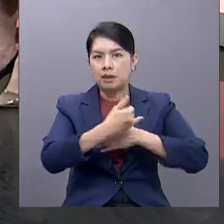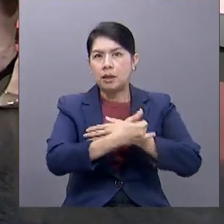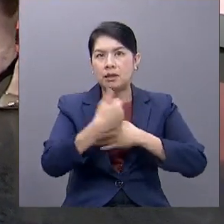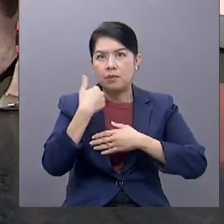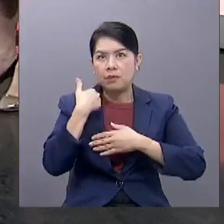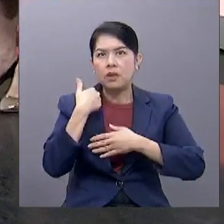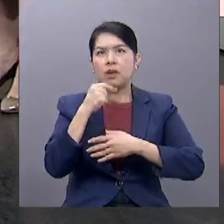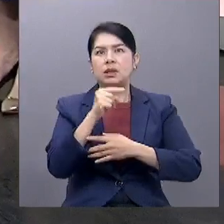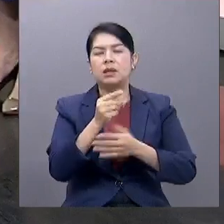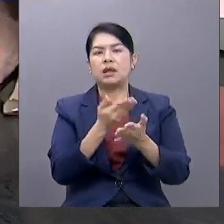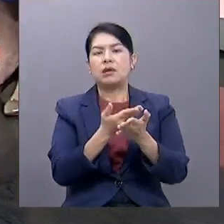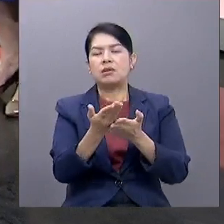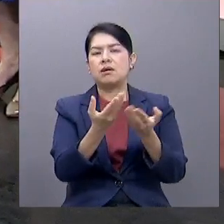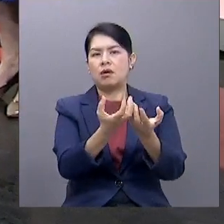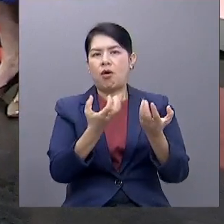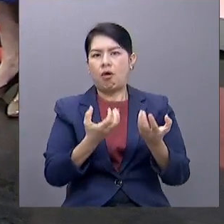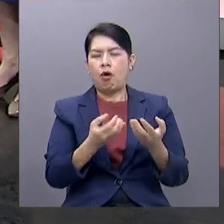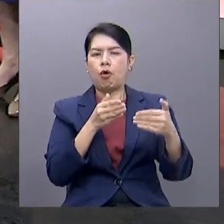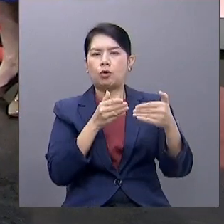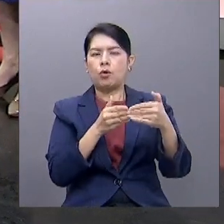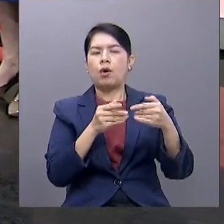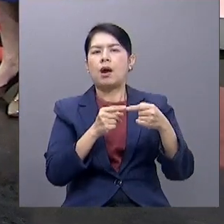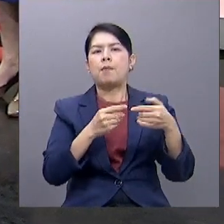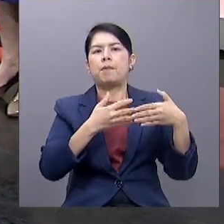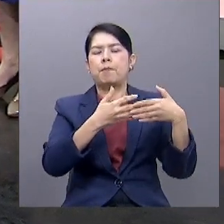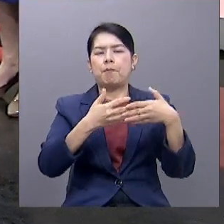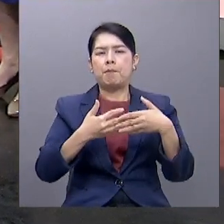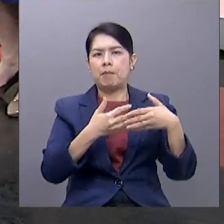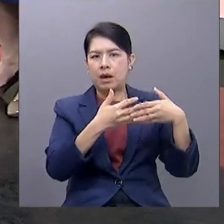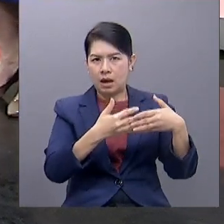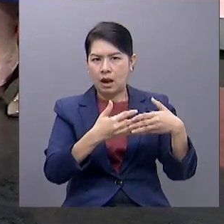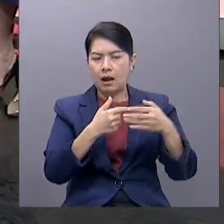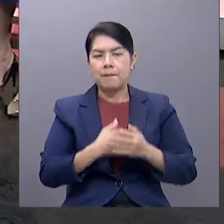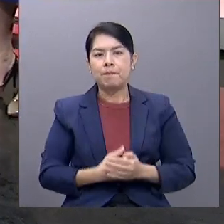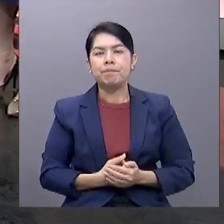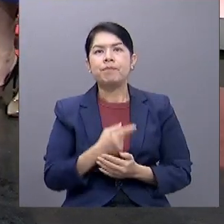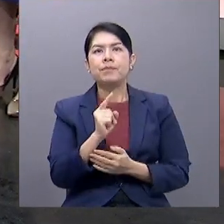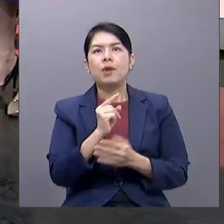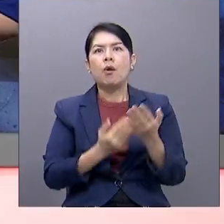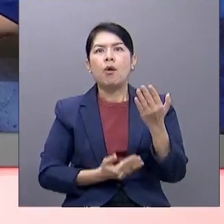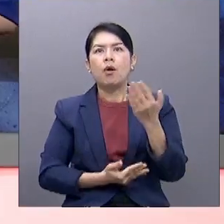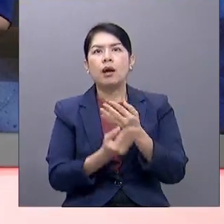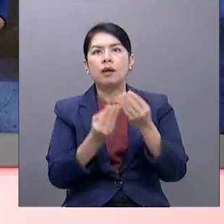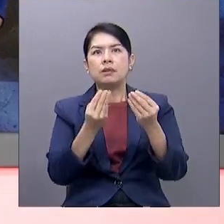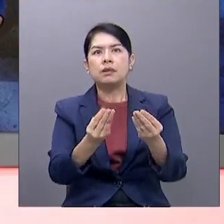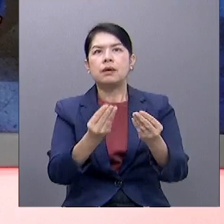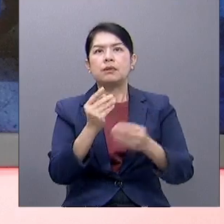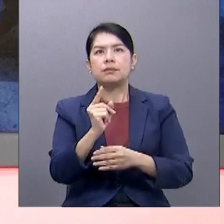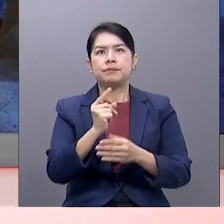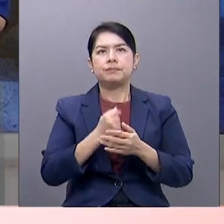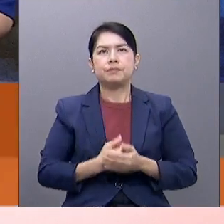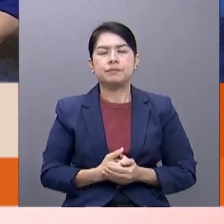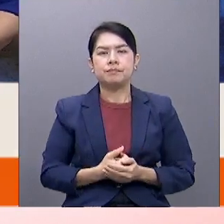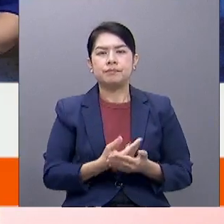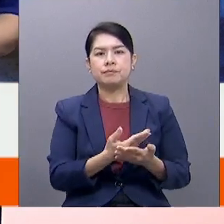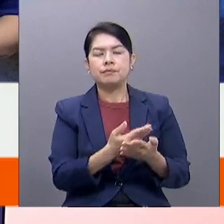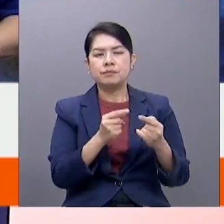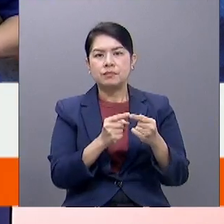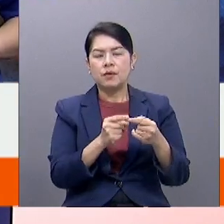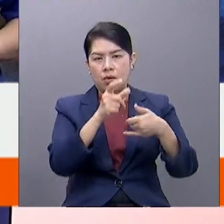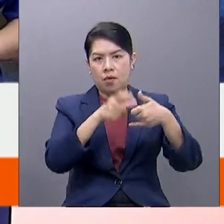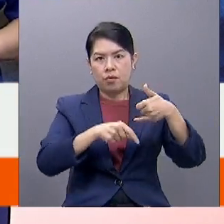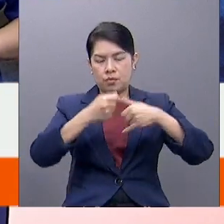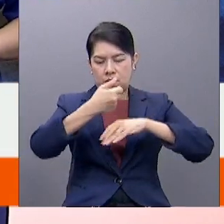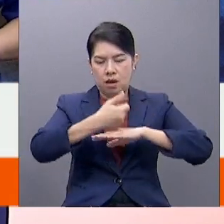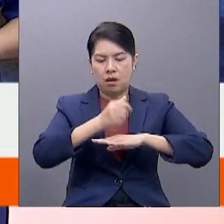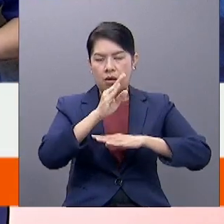รัฐดังนั้นท่าทีของสหรัฐในครั้งนี้ก็เหมือนกับเป็นการเปิดทางให้กับประเทศอื่นๆไปด้วยค่ะแน่นอนนะคะว่าเรื่องนี้ก็ทำให้ผู้นำรัสเซียนั้น